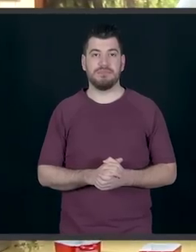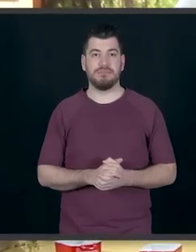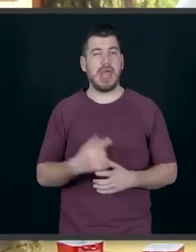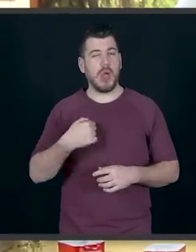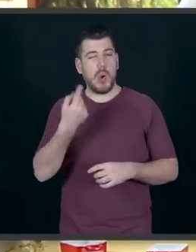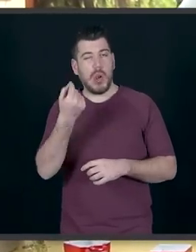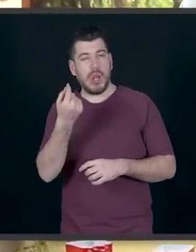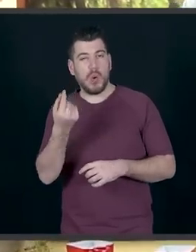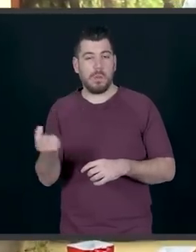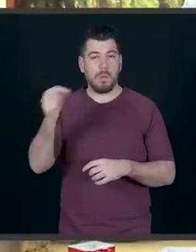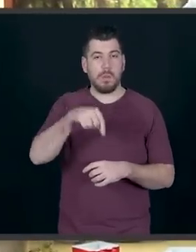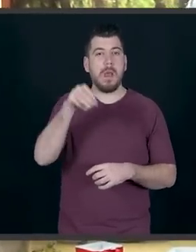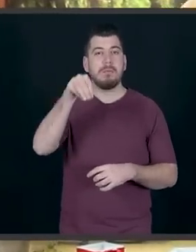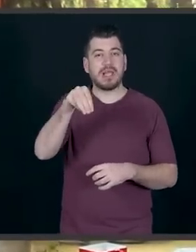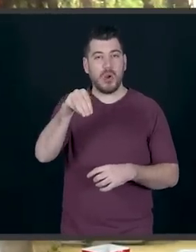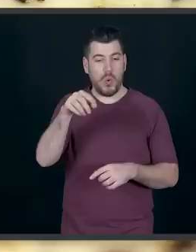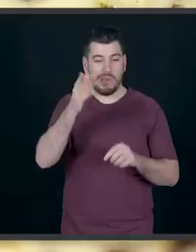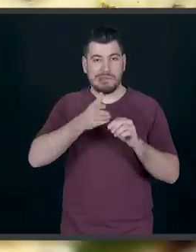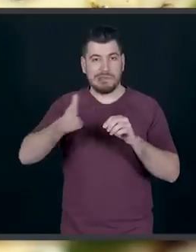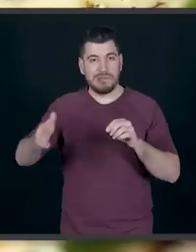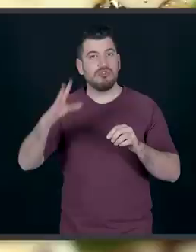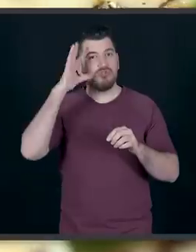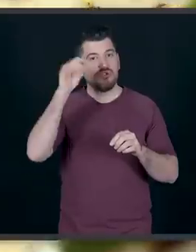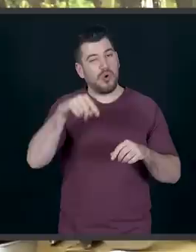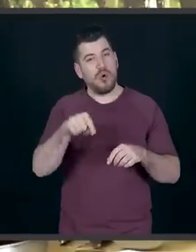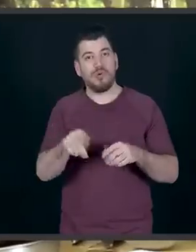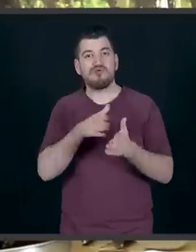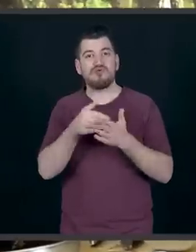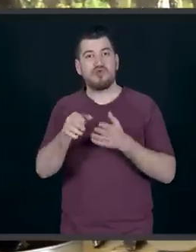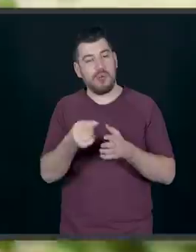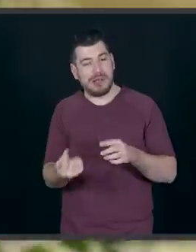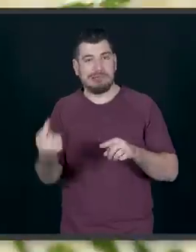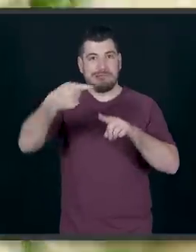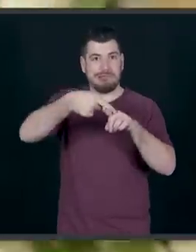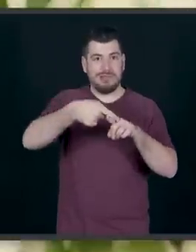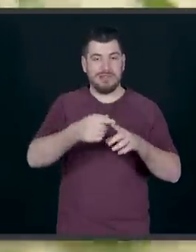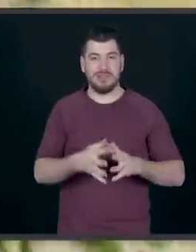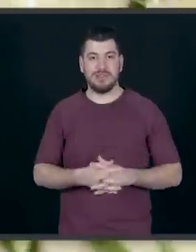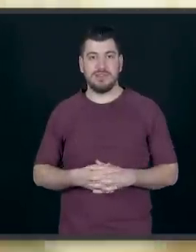Εγώ βάζω λίγο μαϊντανό ψιλοκομμένο έτσι για να αλλάξει λίγο το χρώμα που έχει μέσα.